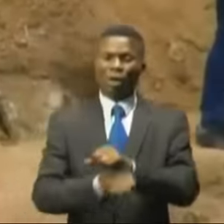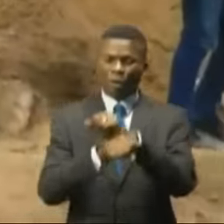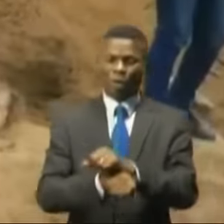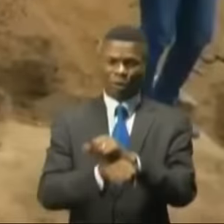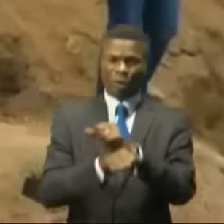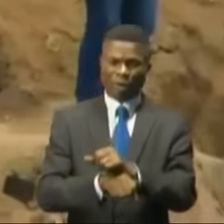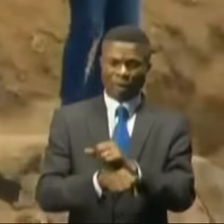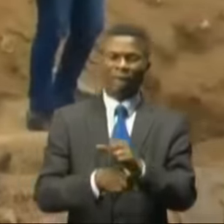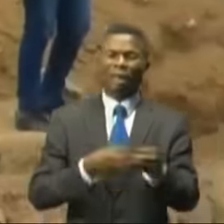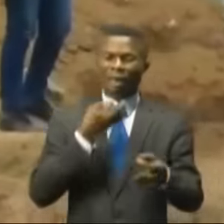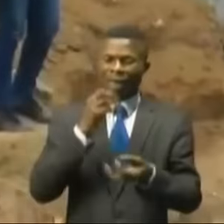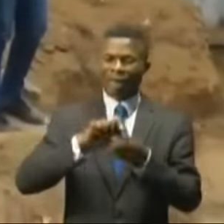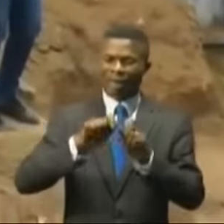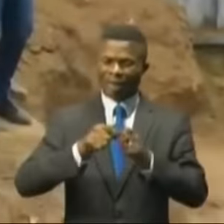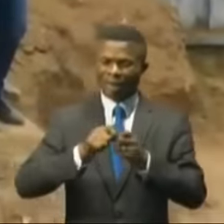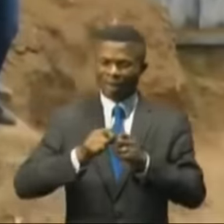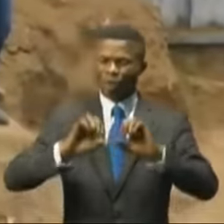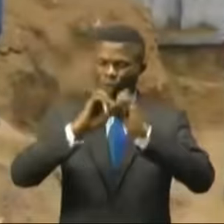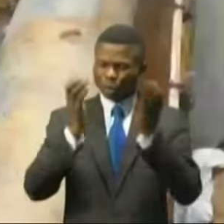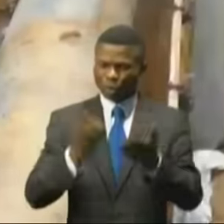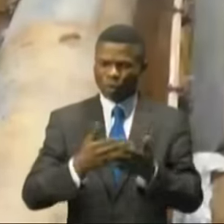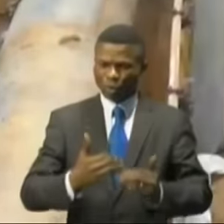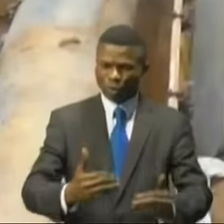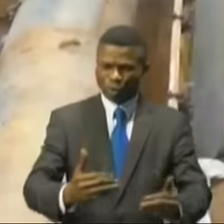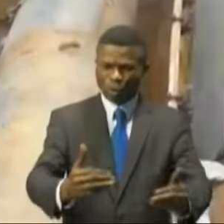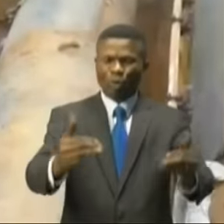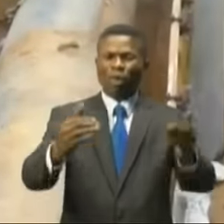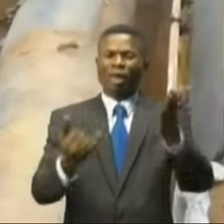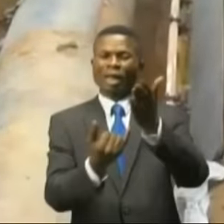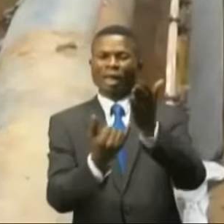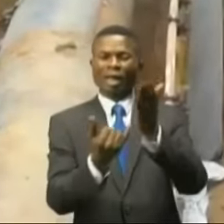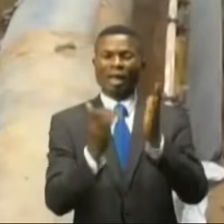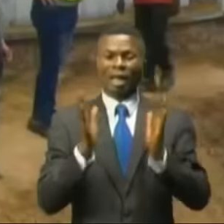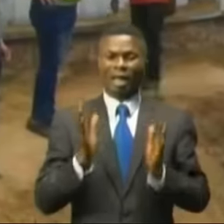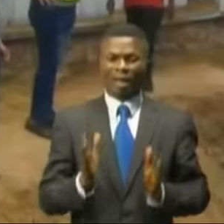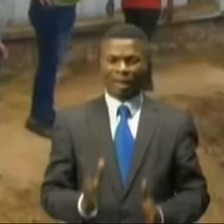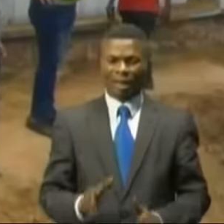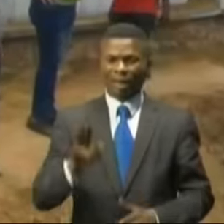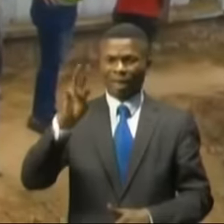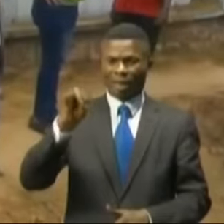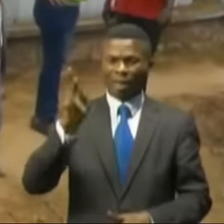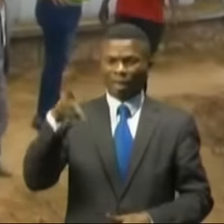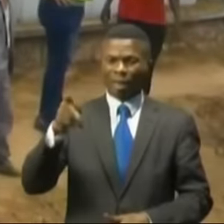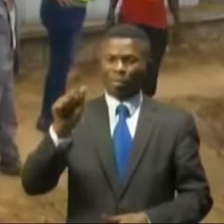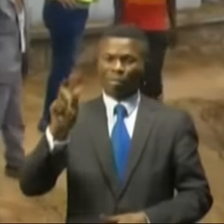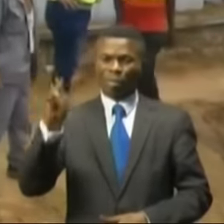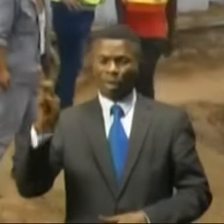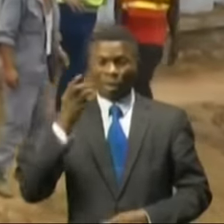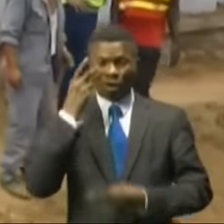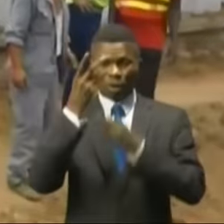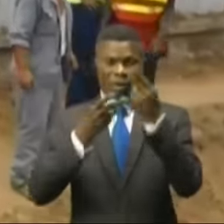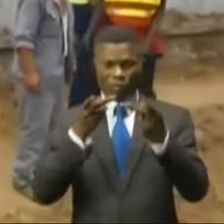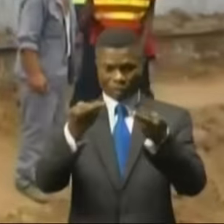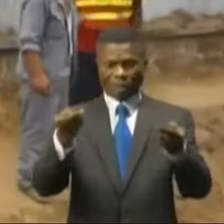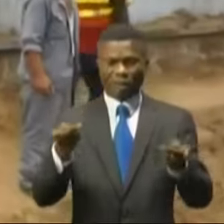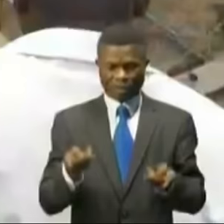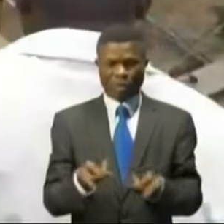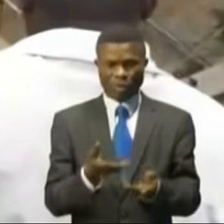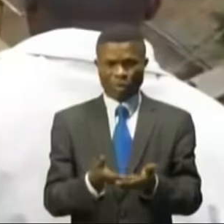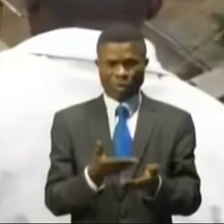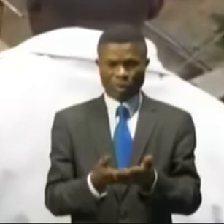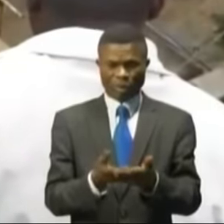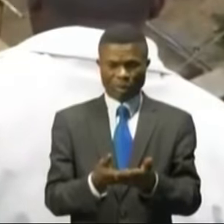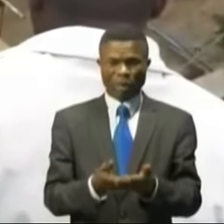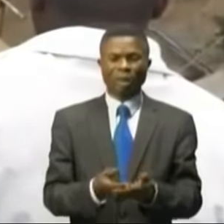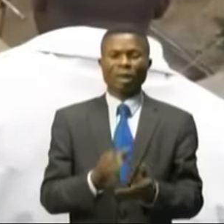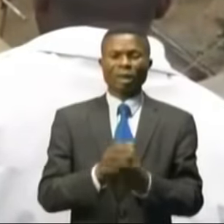l'éditeur régional de la Régie des Eaux Kinshasa-Ouest, ingénieur Raymond Matundum Paka, a effectué une visite de supervision des dix